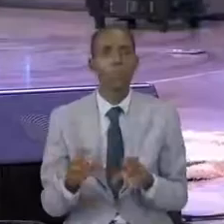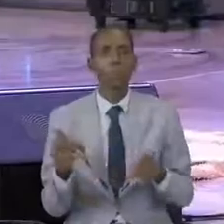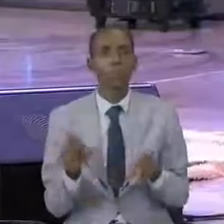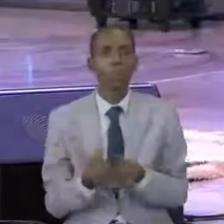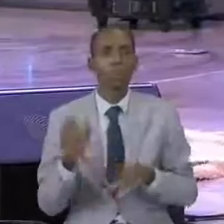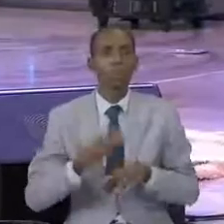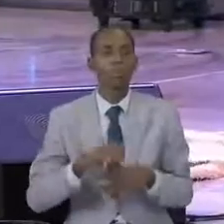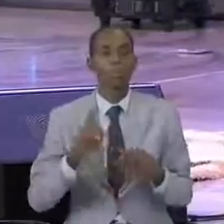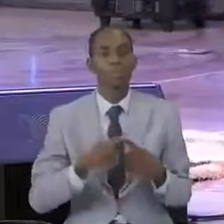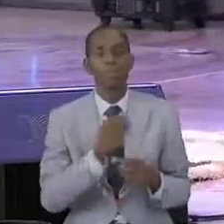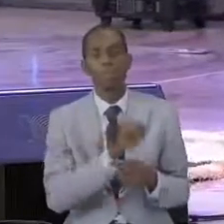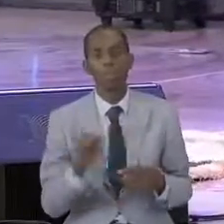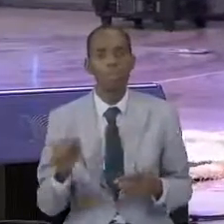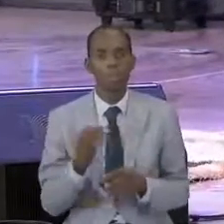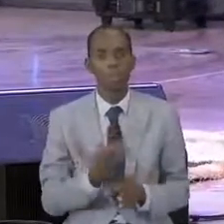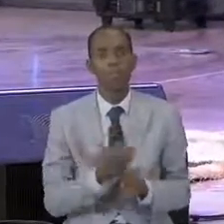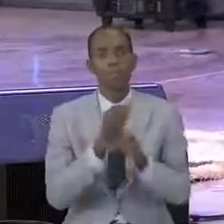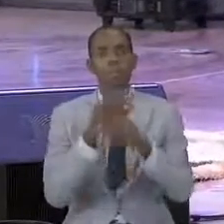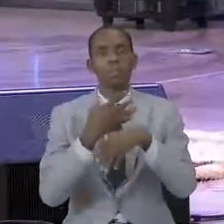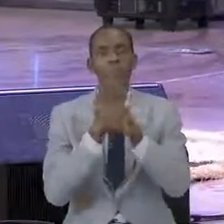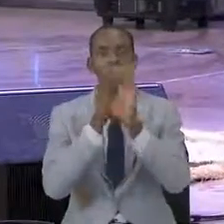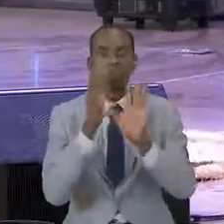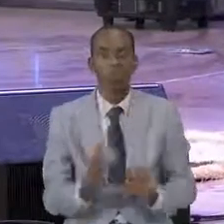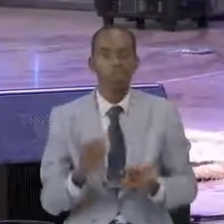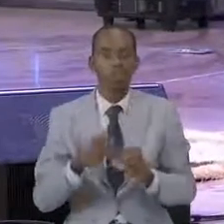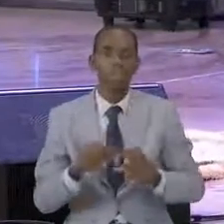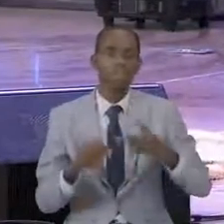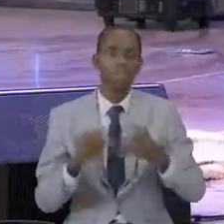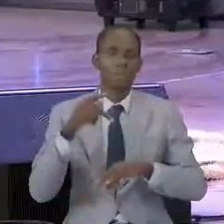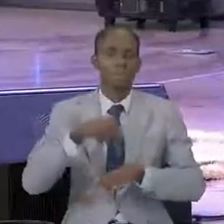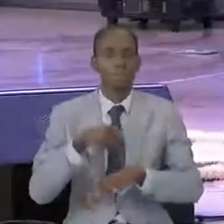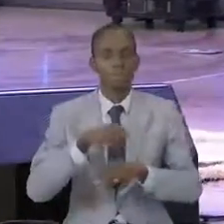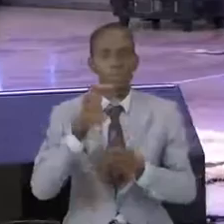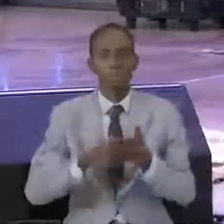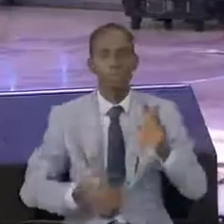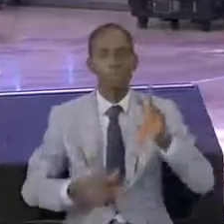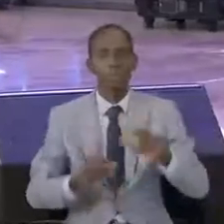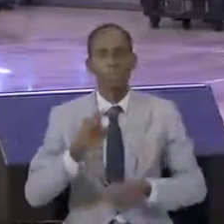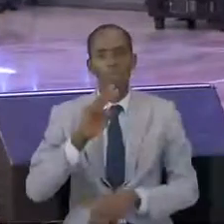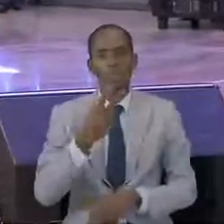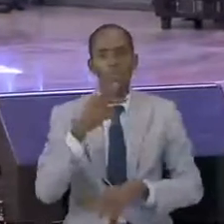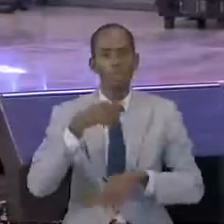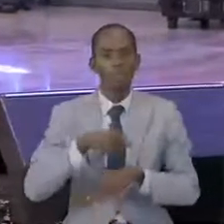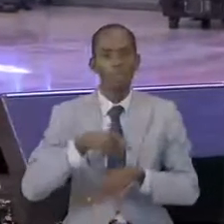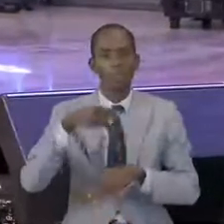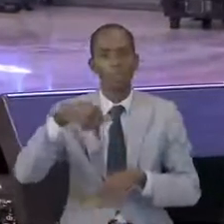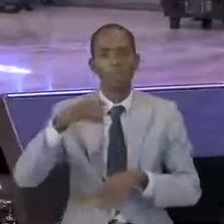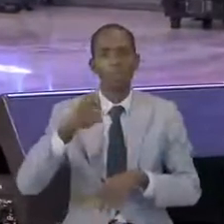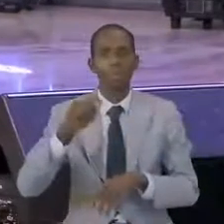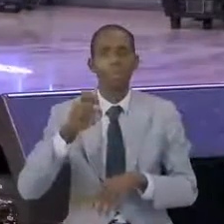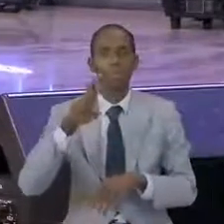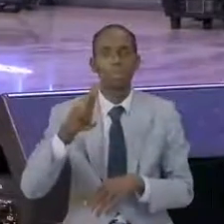qui est bien deux pièces chapitre 3 verset 10